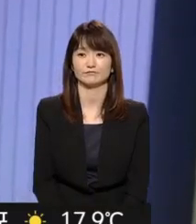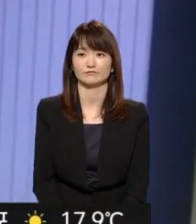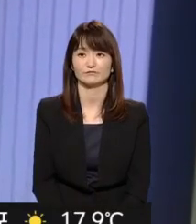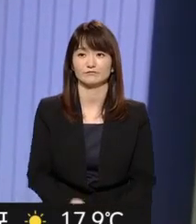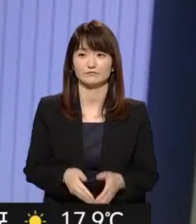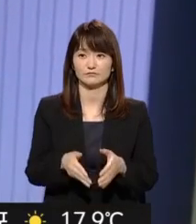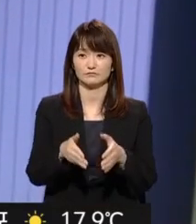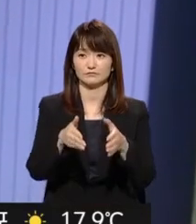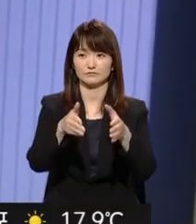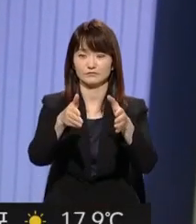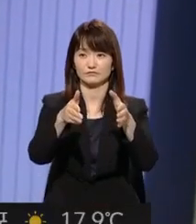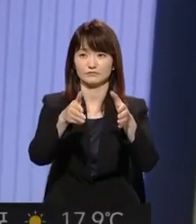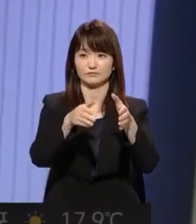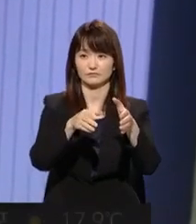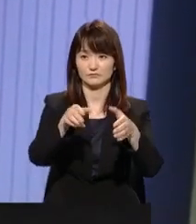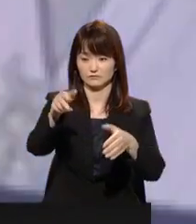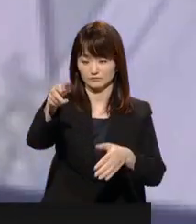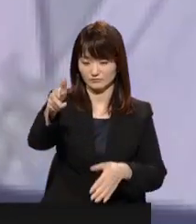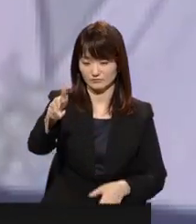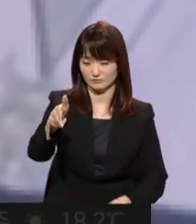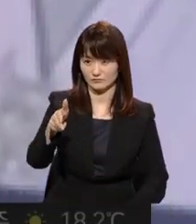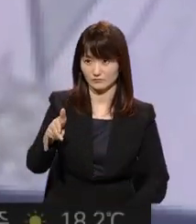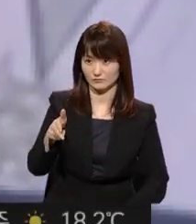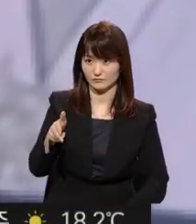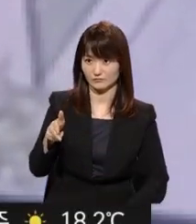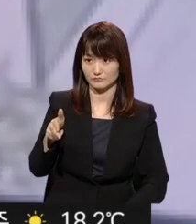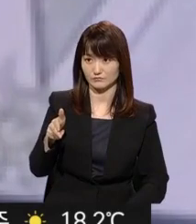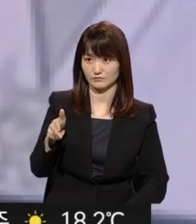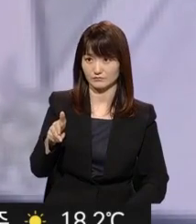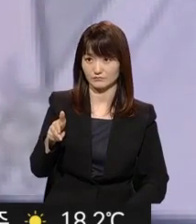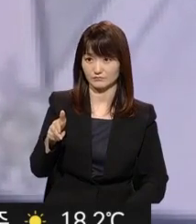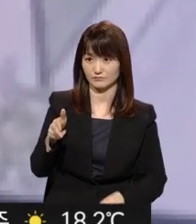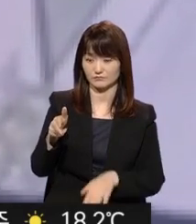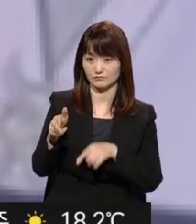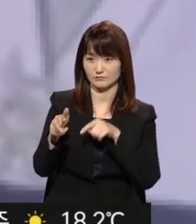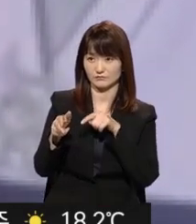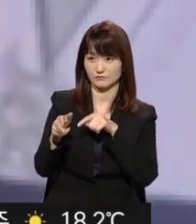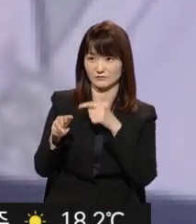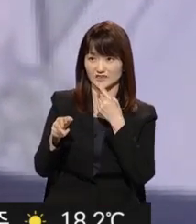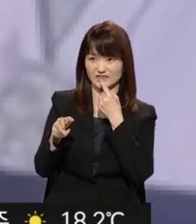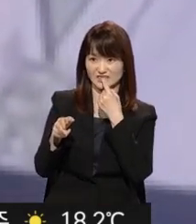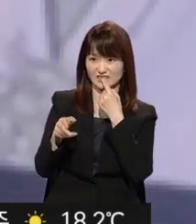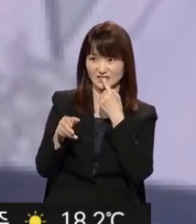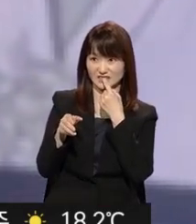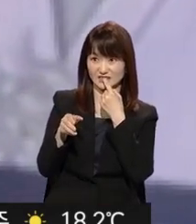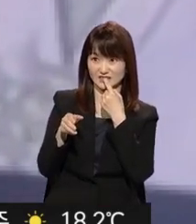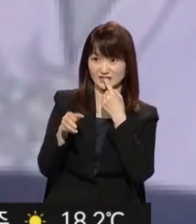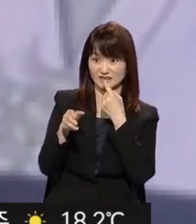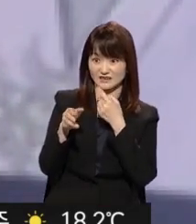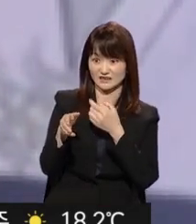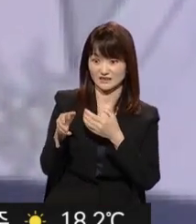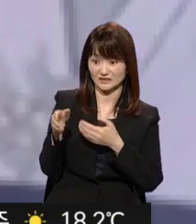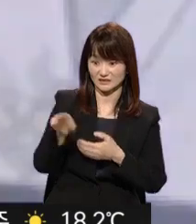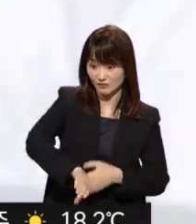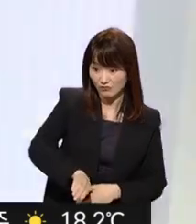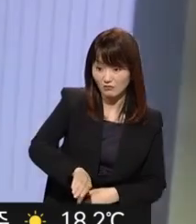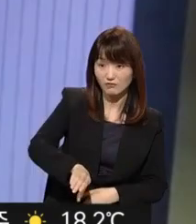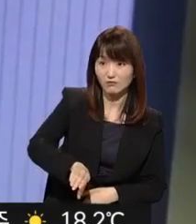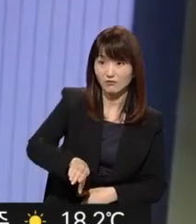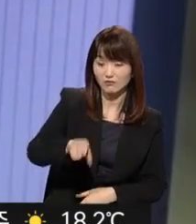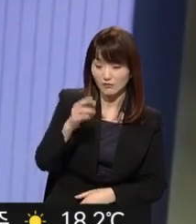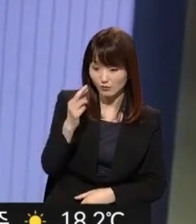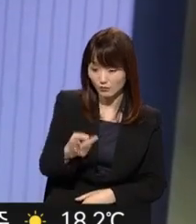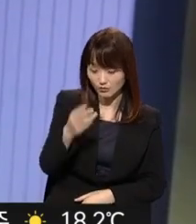네, 도로 양쪽 갓길에 차들이 주차가 돼 있습니다. 그런데 가장 끝에 주차된 은색 차량 갑자기 휘둥그러더니 도로